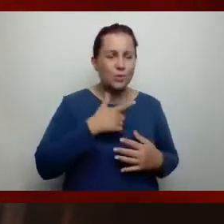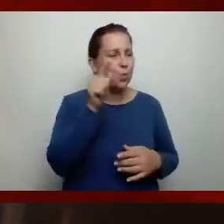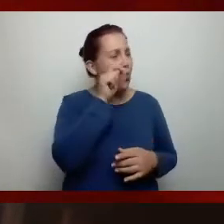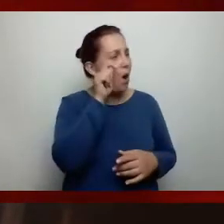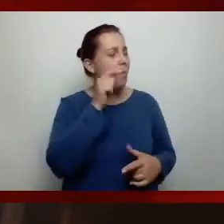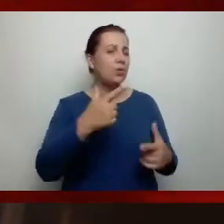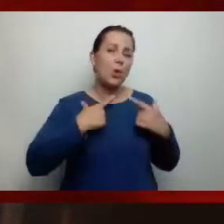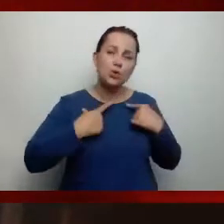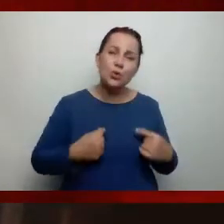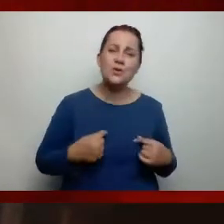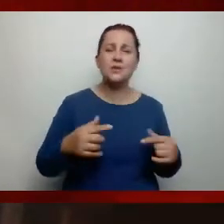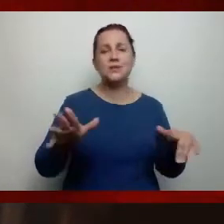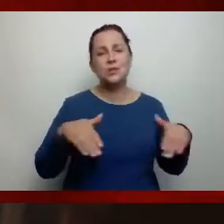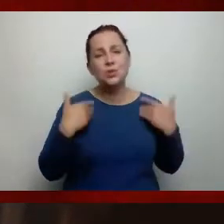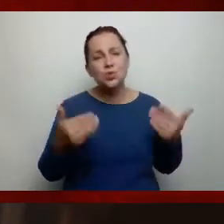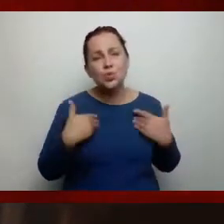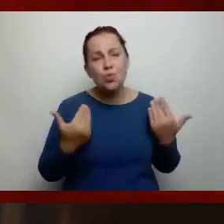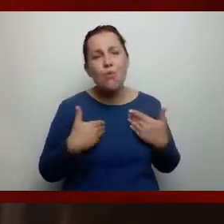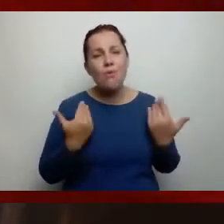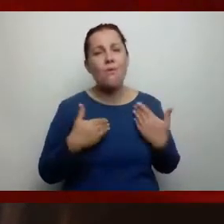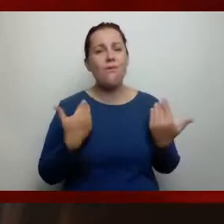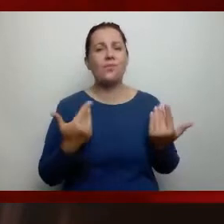zdrowotnych, no, tej sytuacji